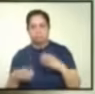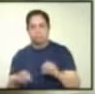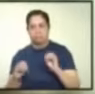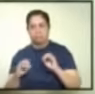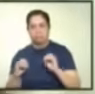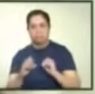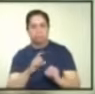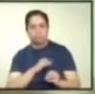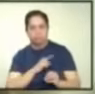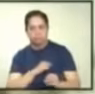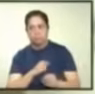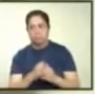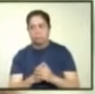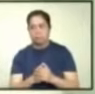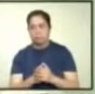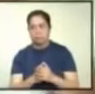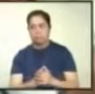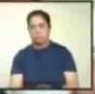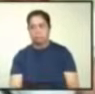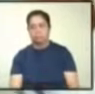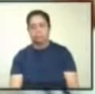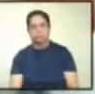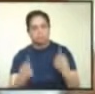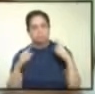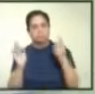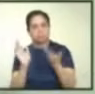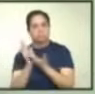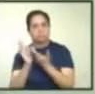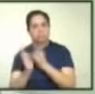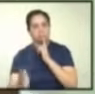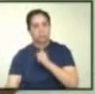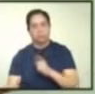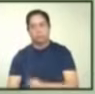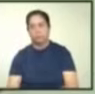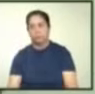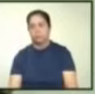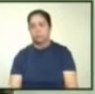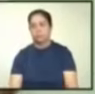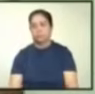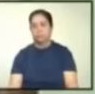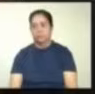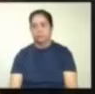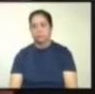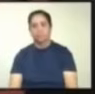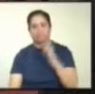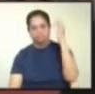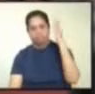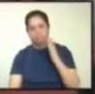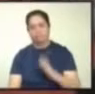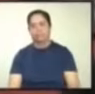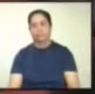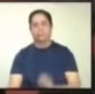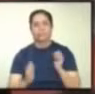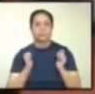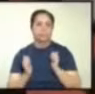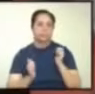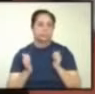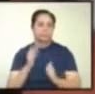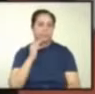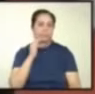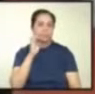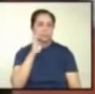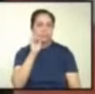lang po kayo, Tony. Dyan lang po. He was vindicated. Justice was done. Umaaksyon,